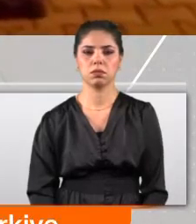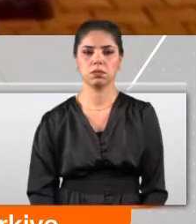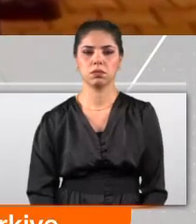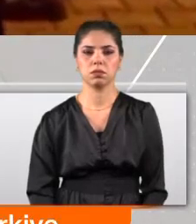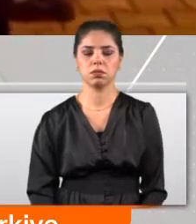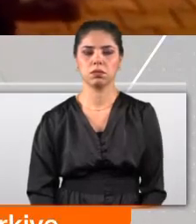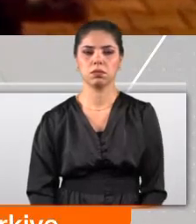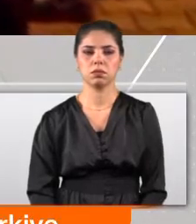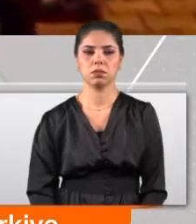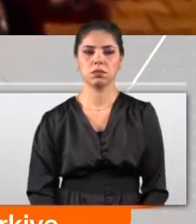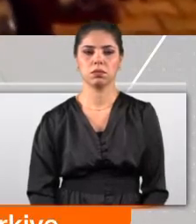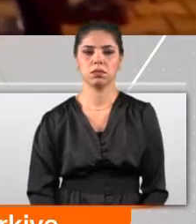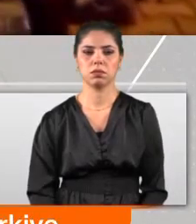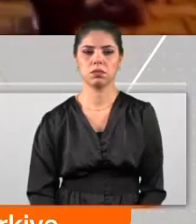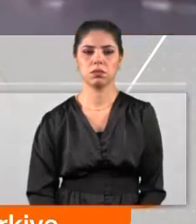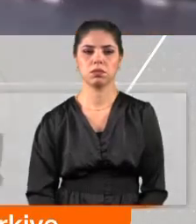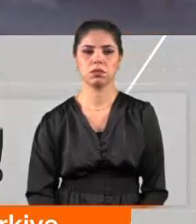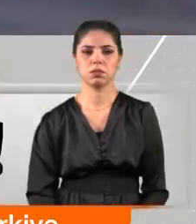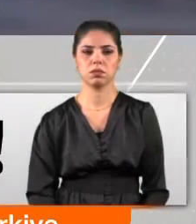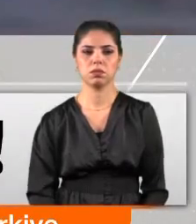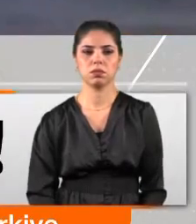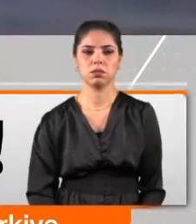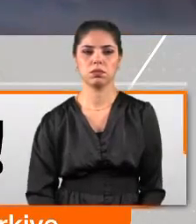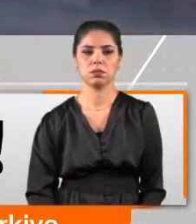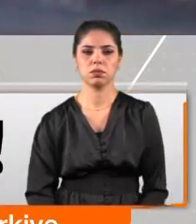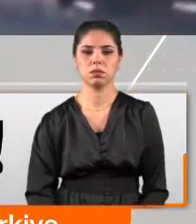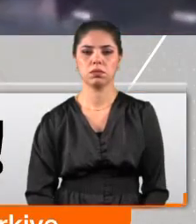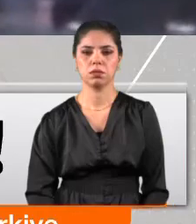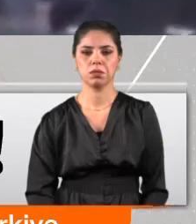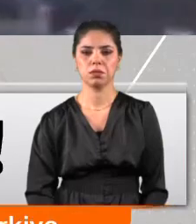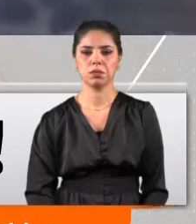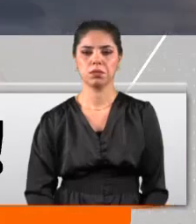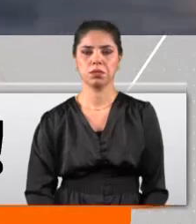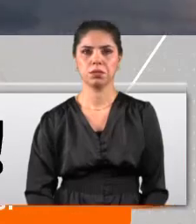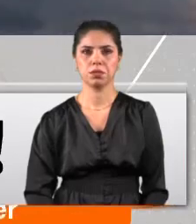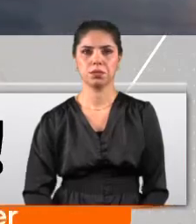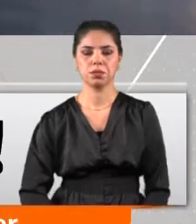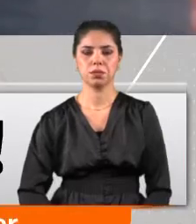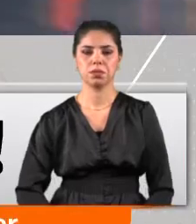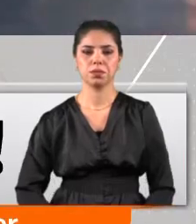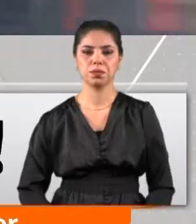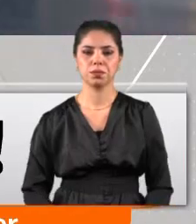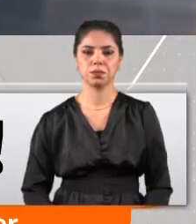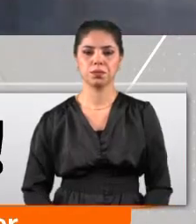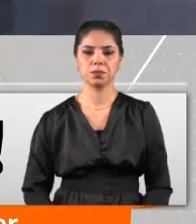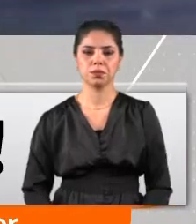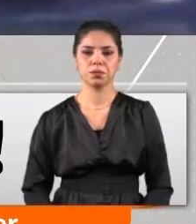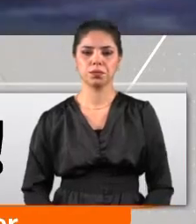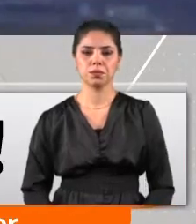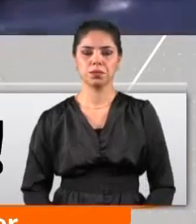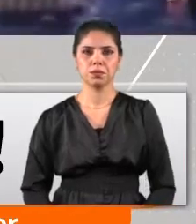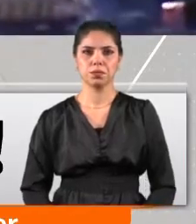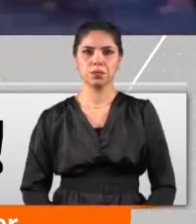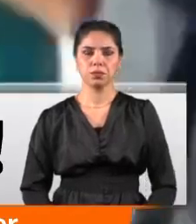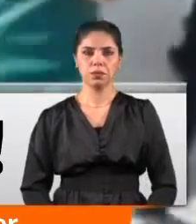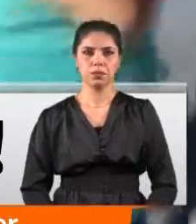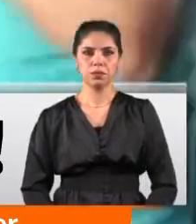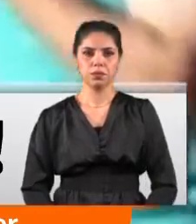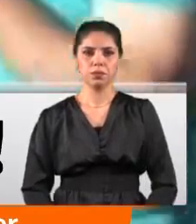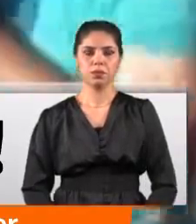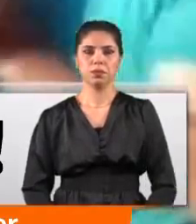silah yakalatan kişilere caydırıcı bir yasa olacağını, ceza olacağını gerçekten